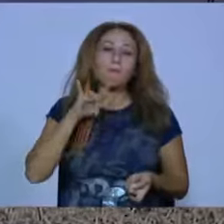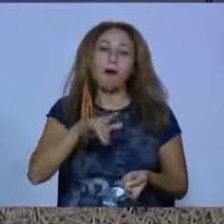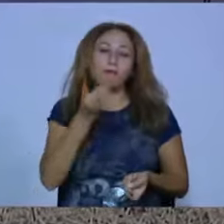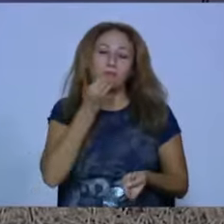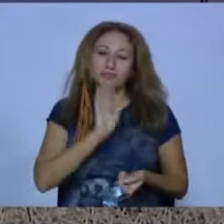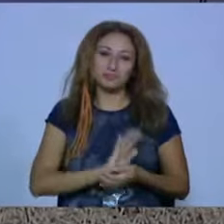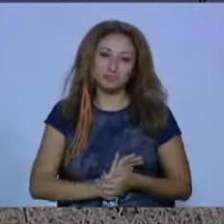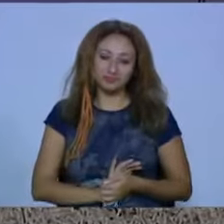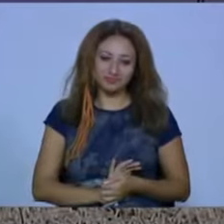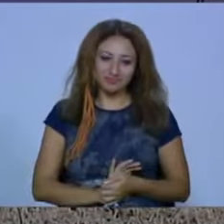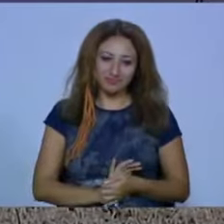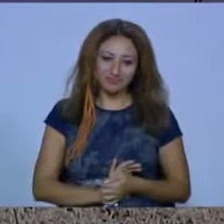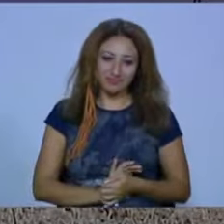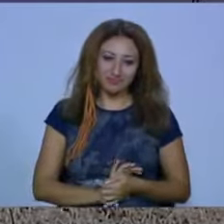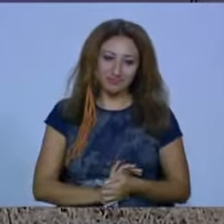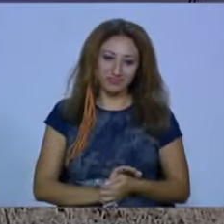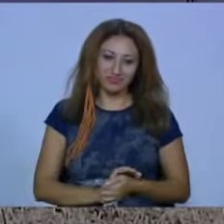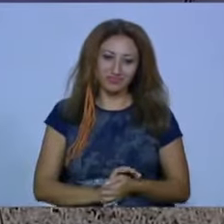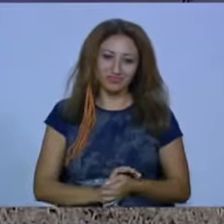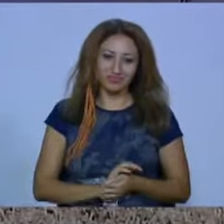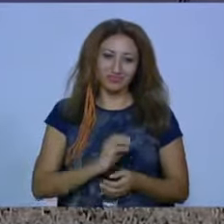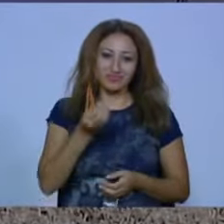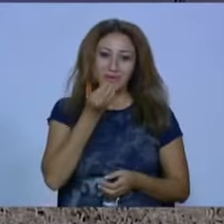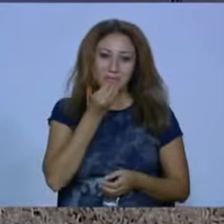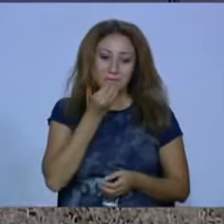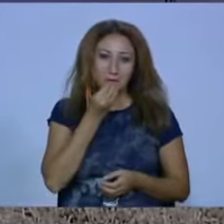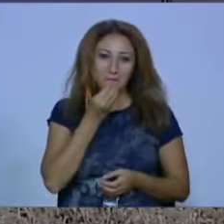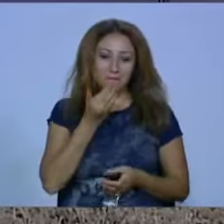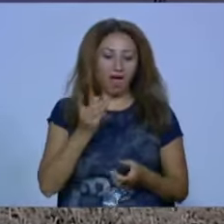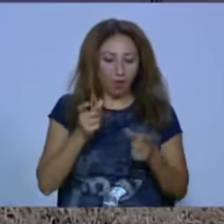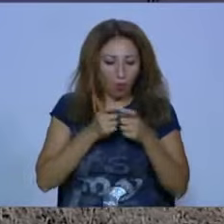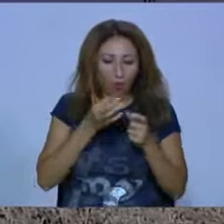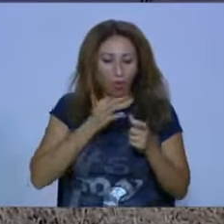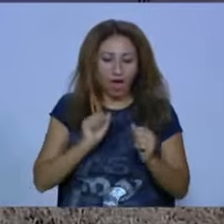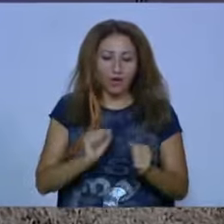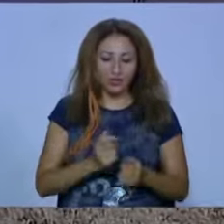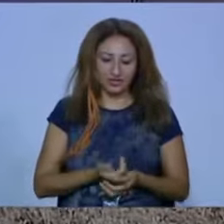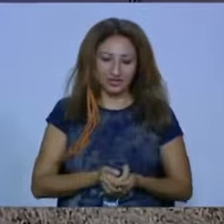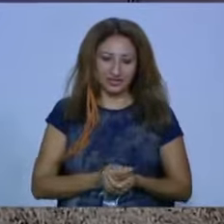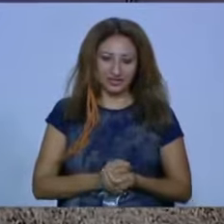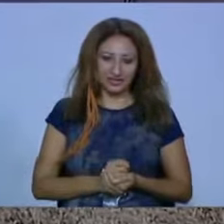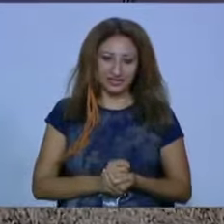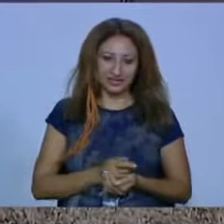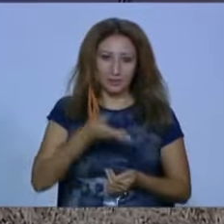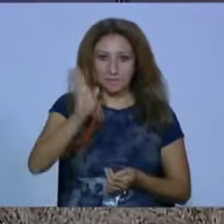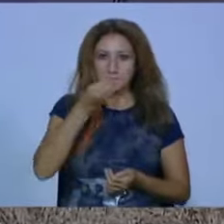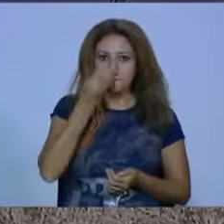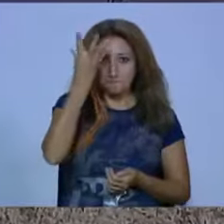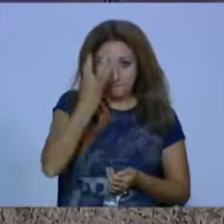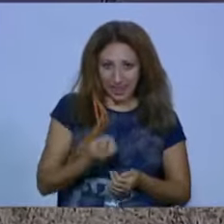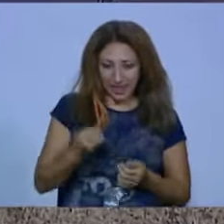وهو عارف ان دي هي عمايل مامته بس ياكلها وكأن ما فيش حاجة يعني. او يبقى معانا مثلا رايحين نتعشى في